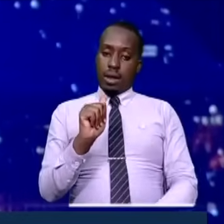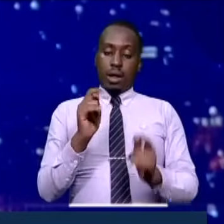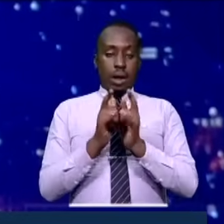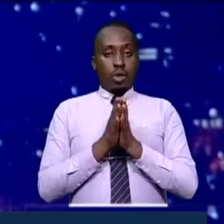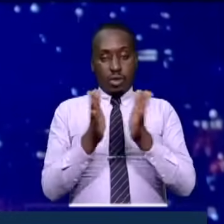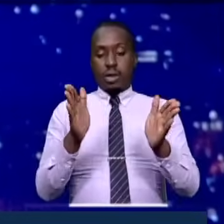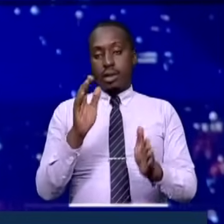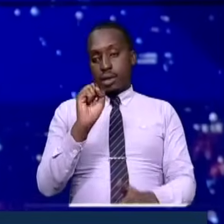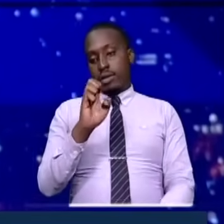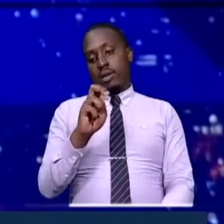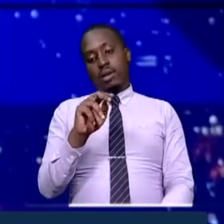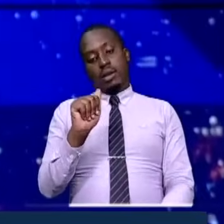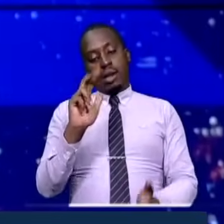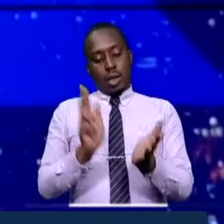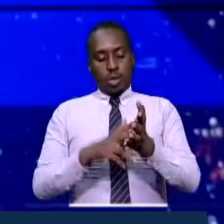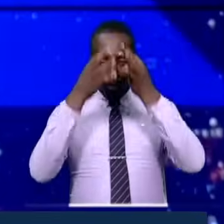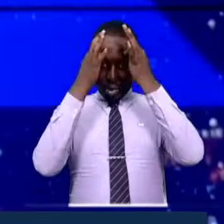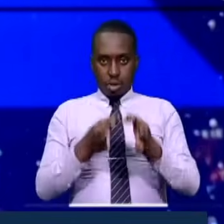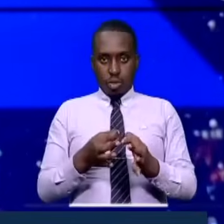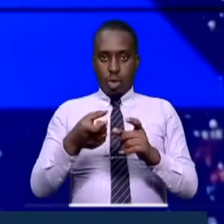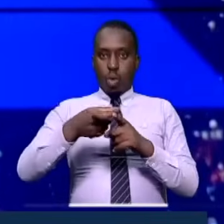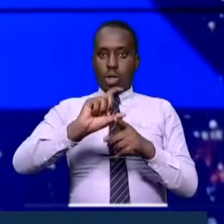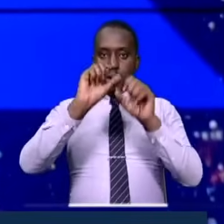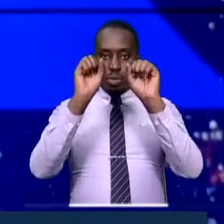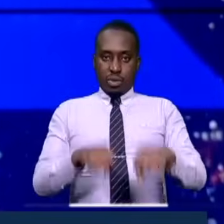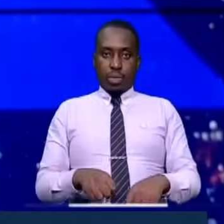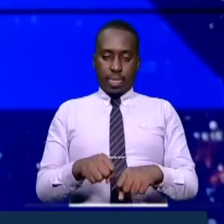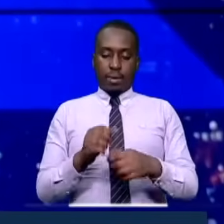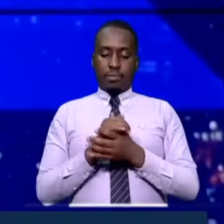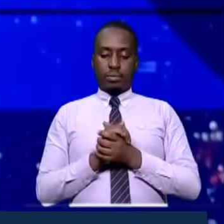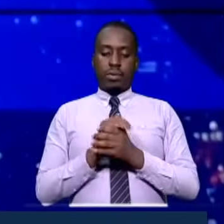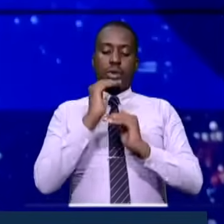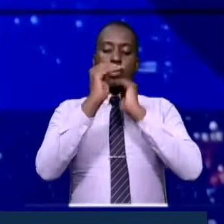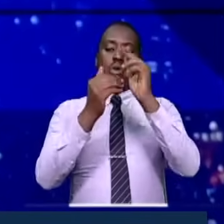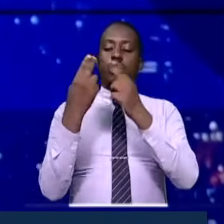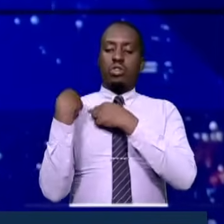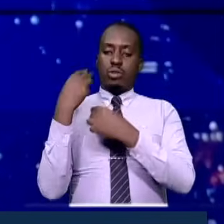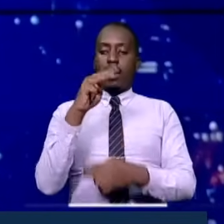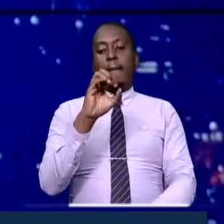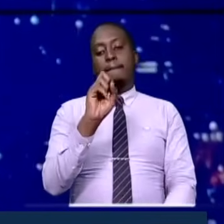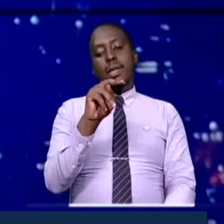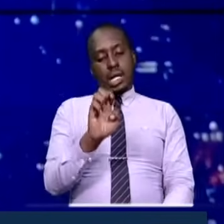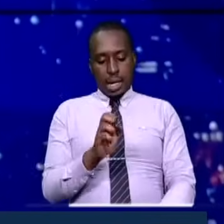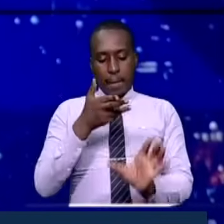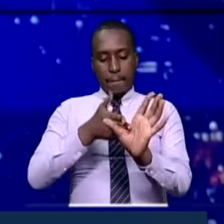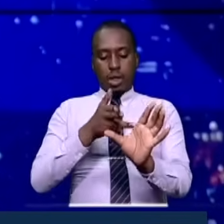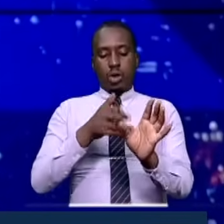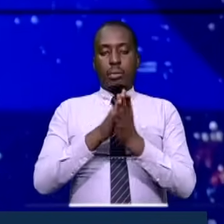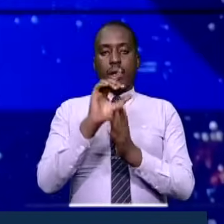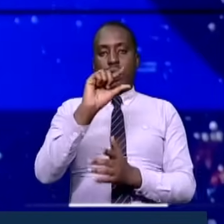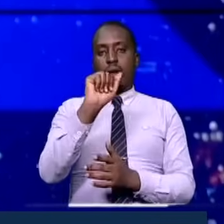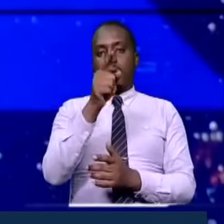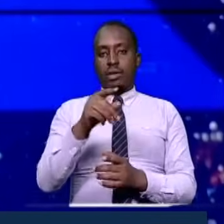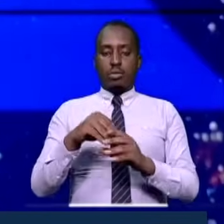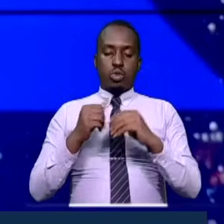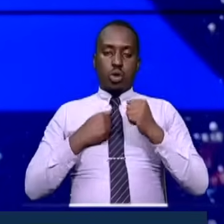ya Sena yemeje umwanzuro wo kongerera ubushobozi urwego rushinzwe mine petrole ndetse na gaz mu Rwanda mu